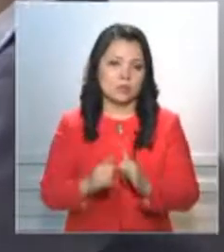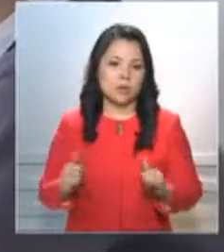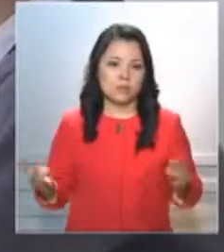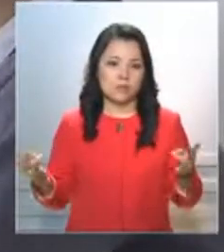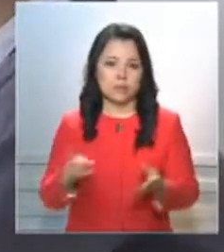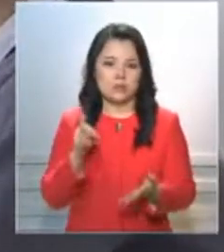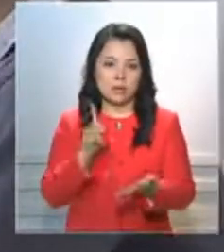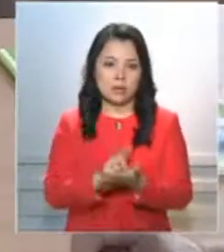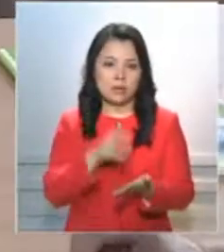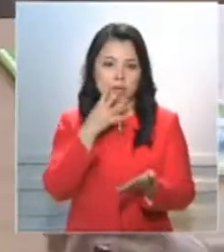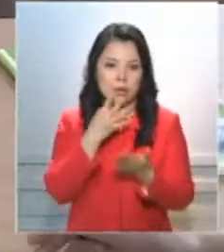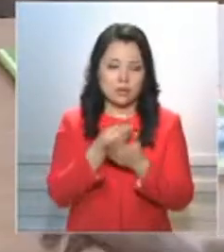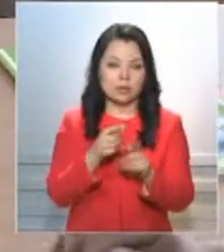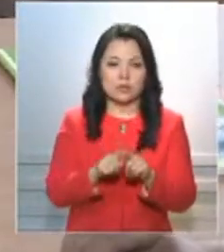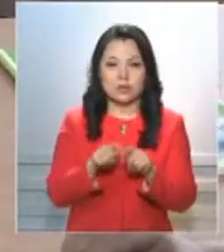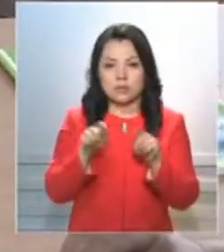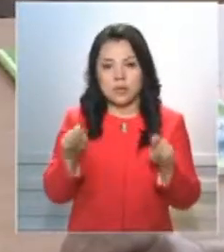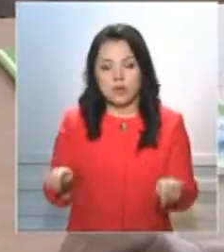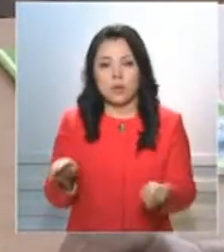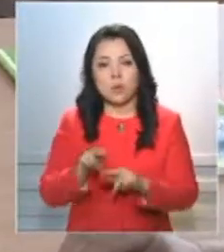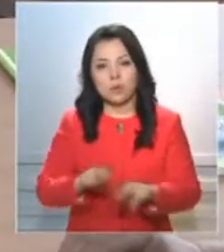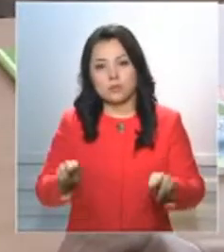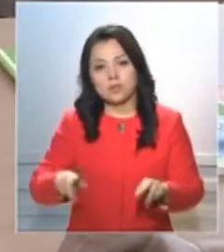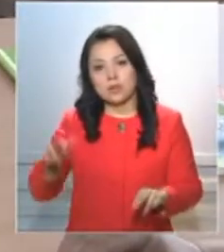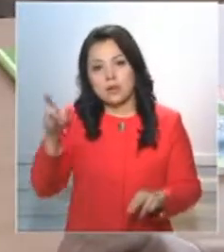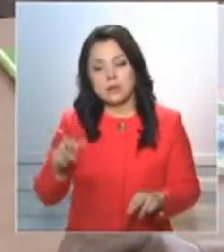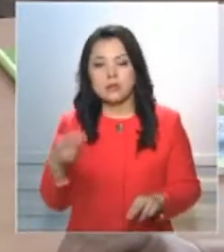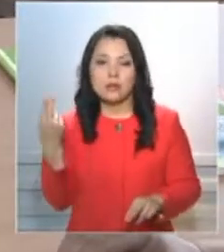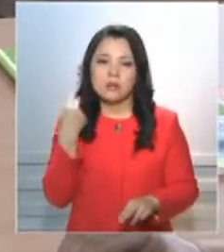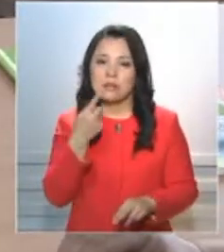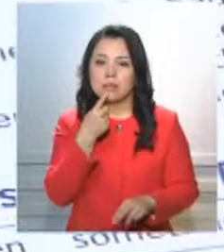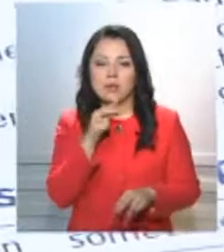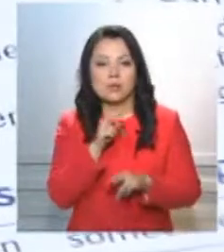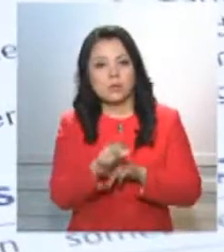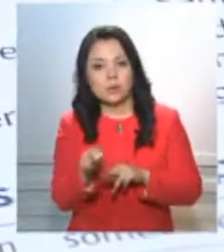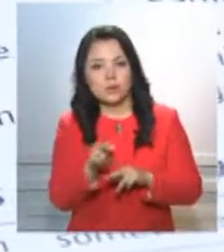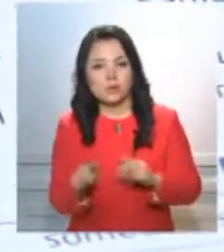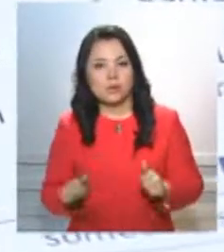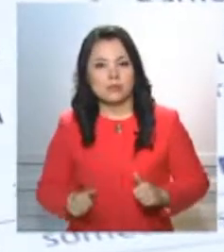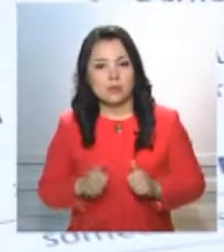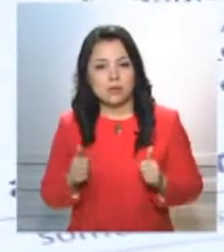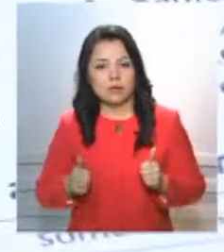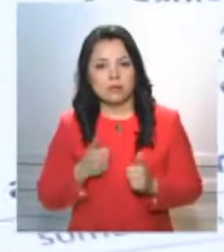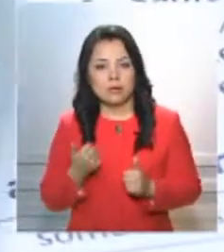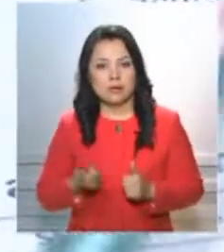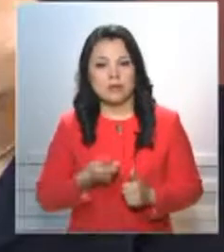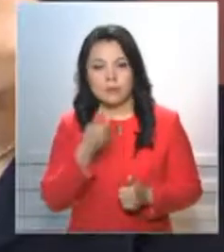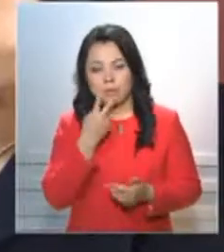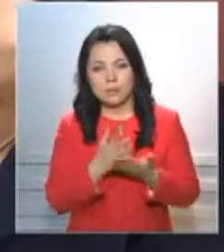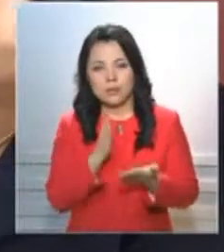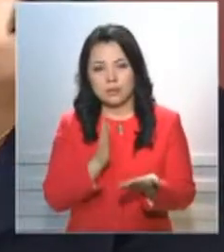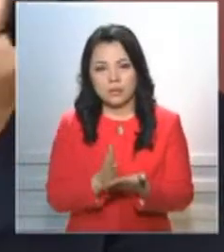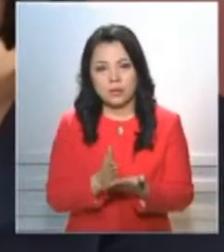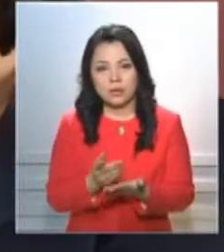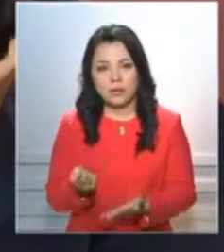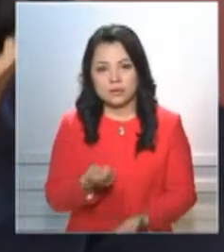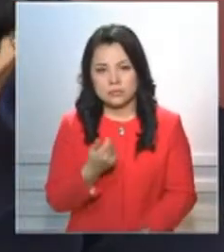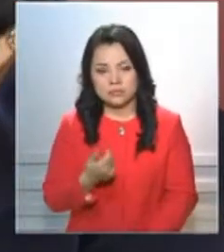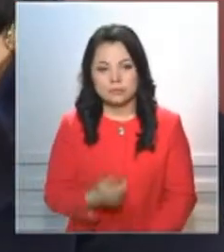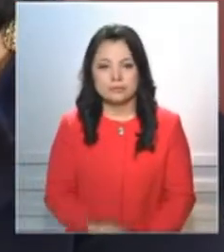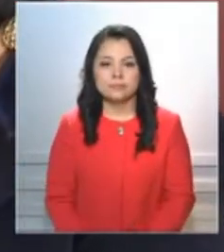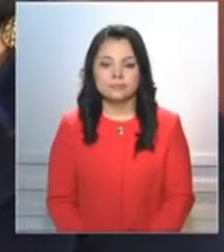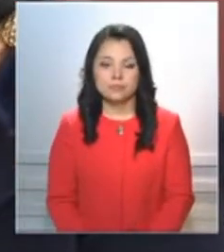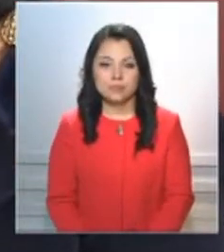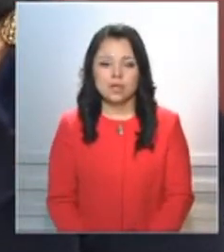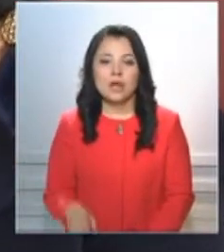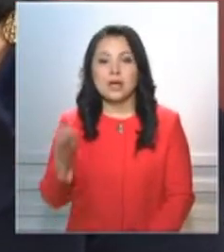Мектеп әкімшілігінің мәлімдеуінше, ұстаздар арасында шет тілінде сабақ беруге құлшынып отырғандар аз емес. Біз химия пәнін,